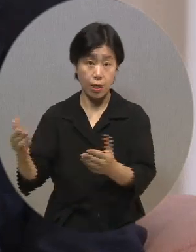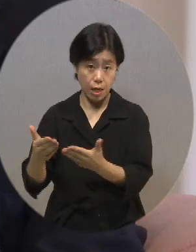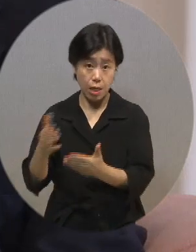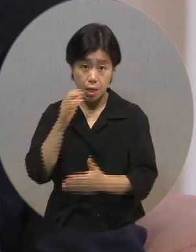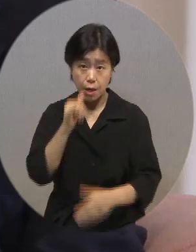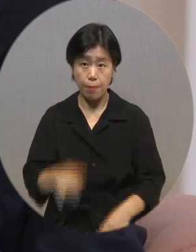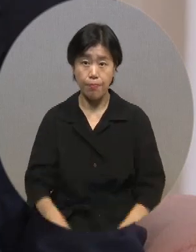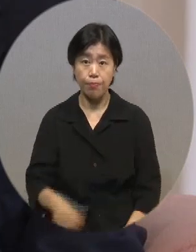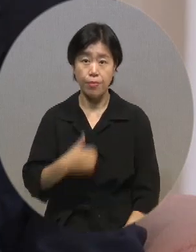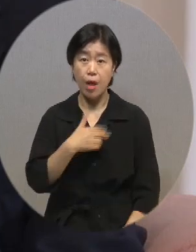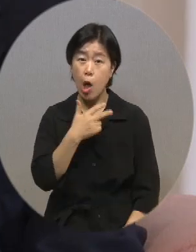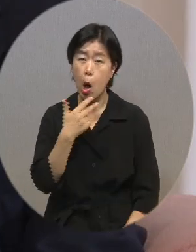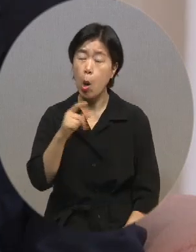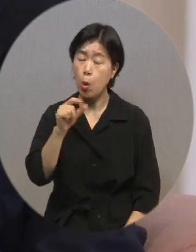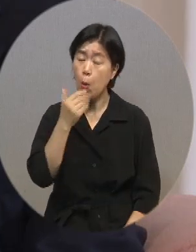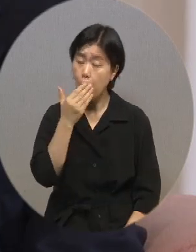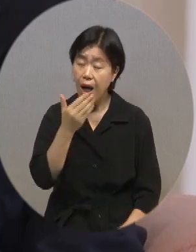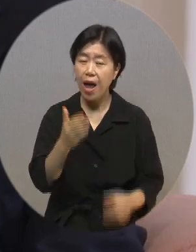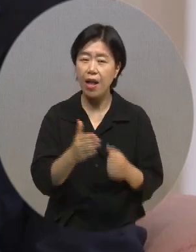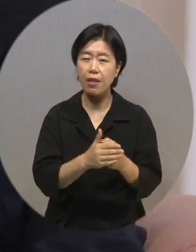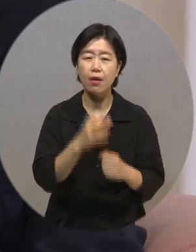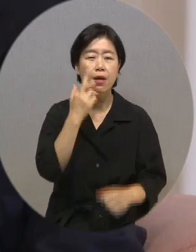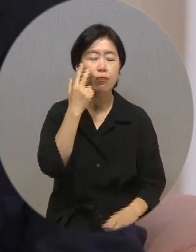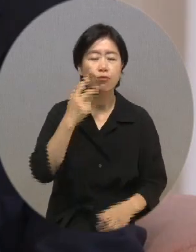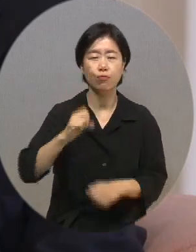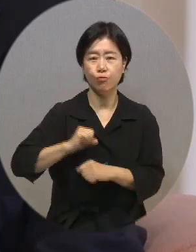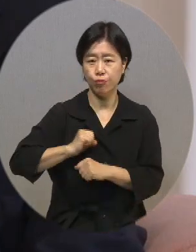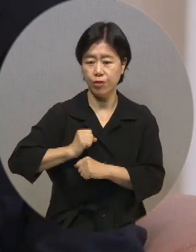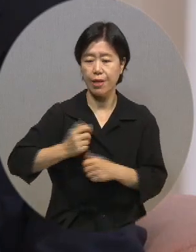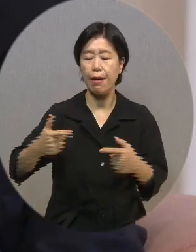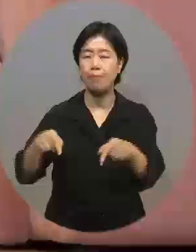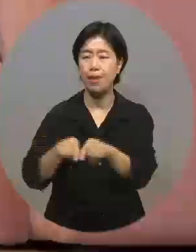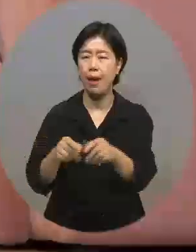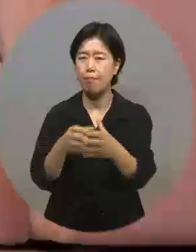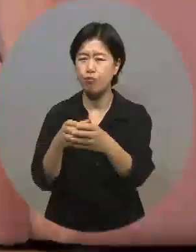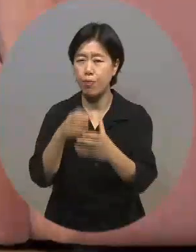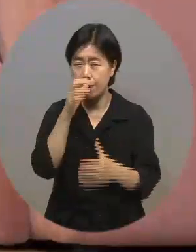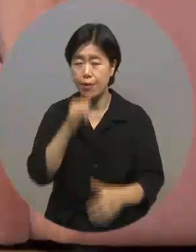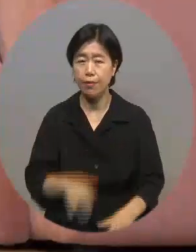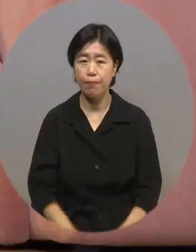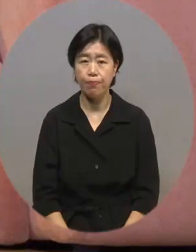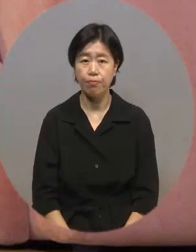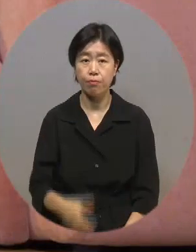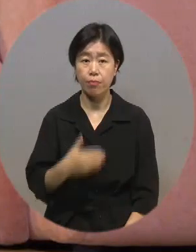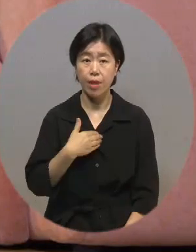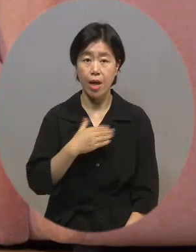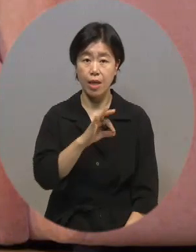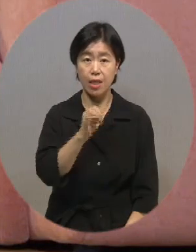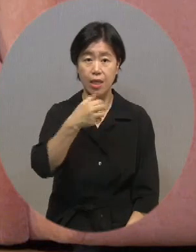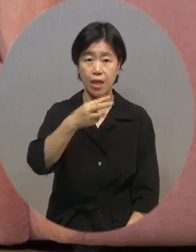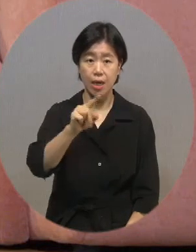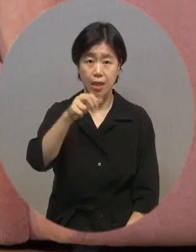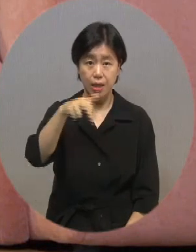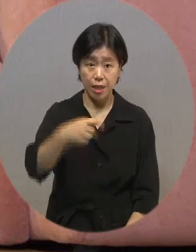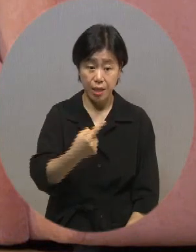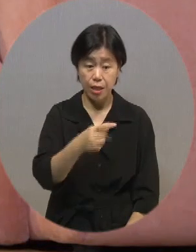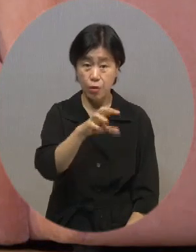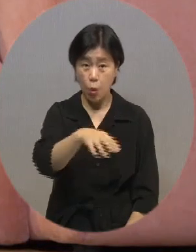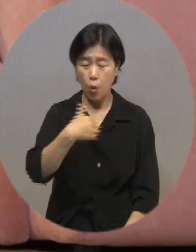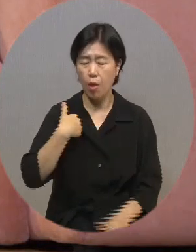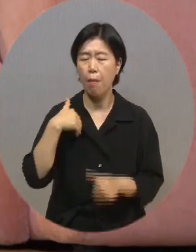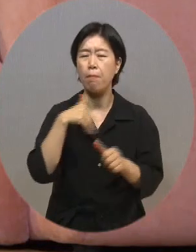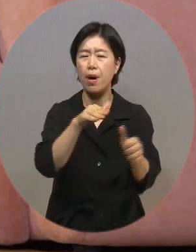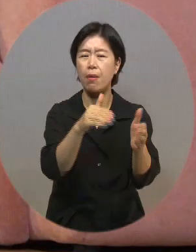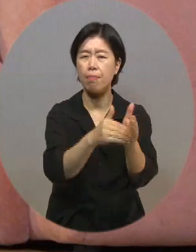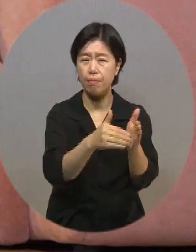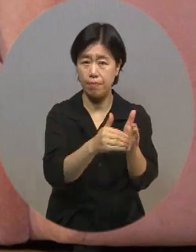영어를 좀 하기 때문에 미군들하고 많은 경험을 했고 네. 이라크에도 파병됐었고 그다음에 그 샘물교회